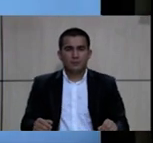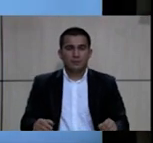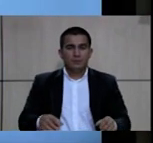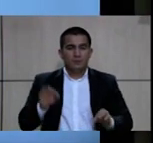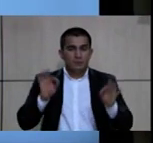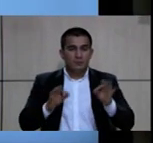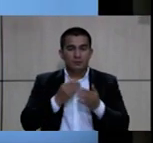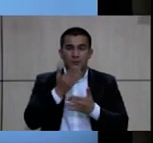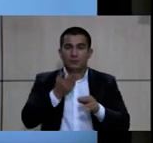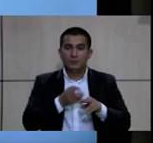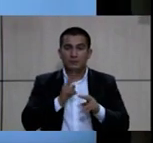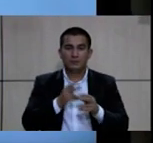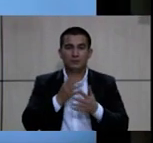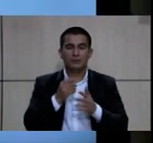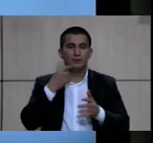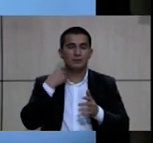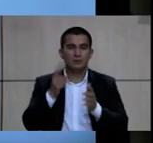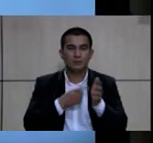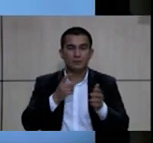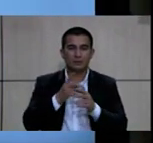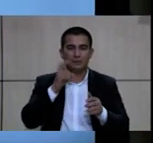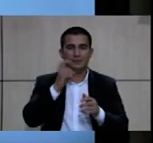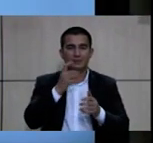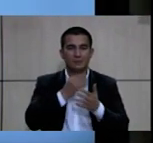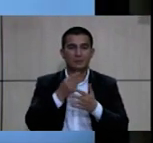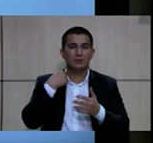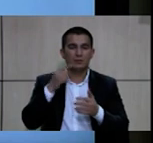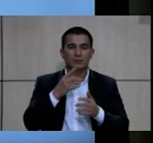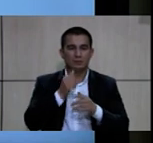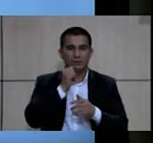Chizmadagi noma'lum x ni toping. Demek bu